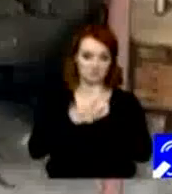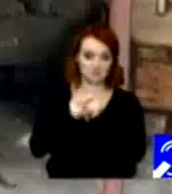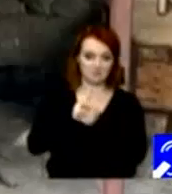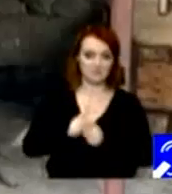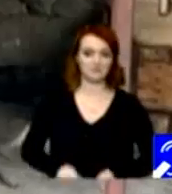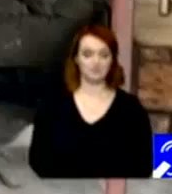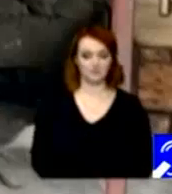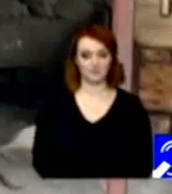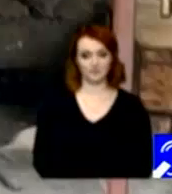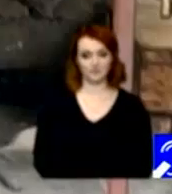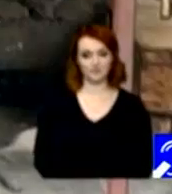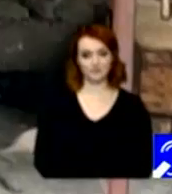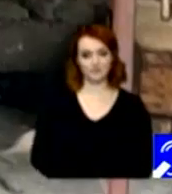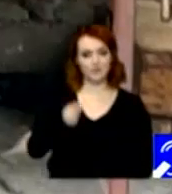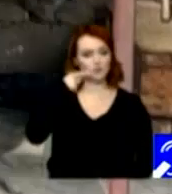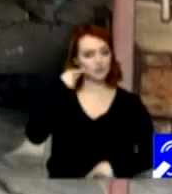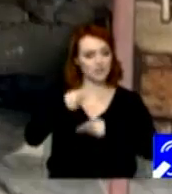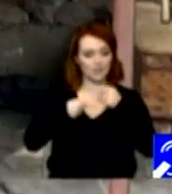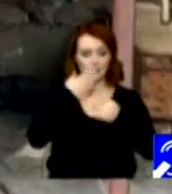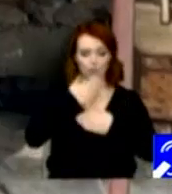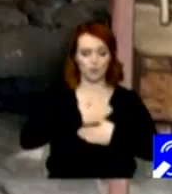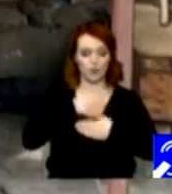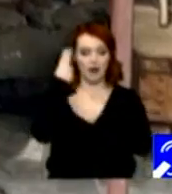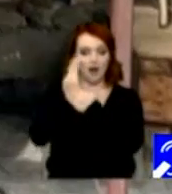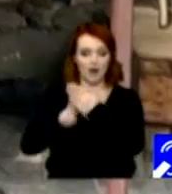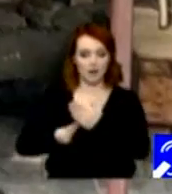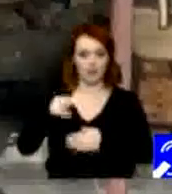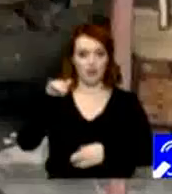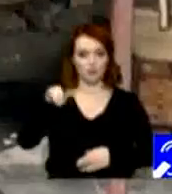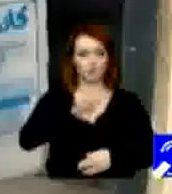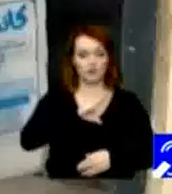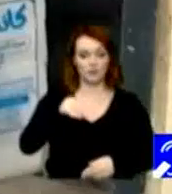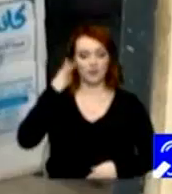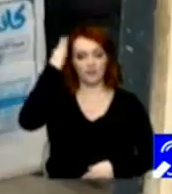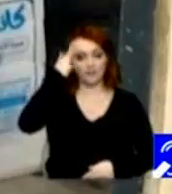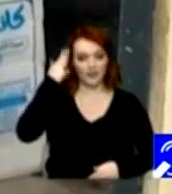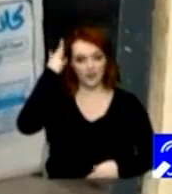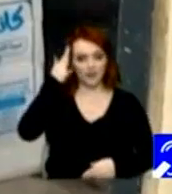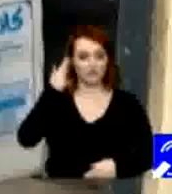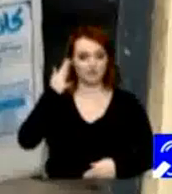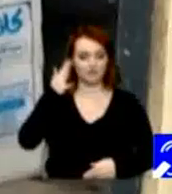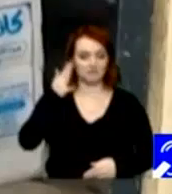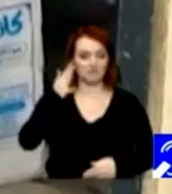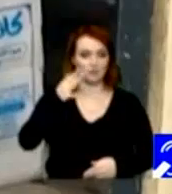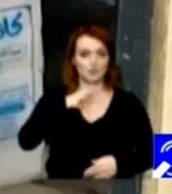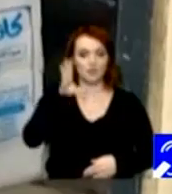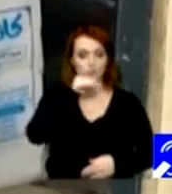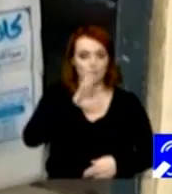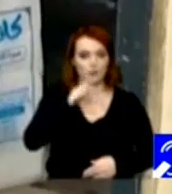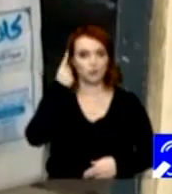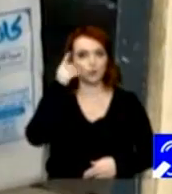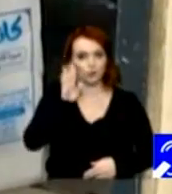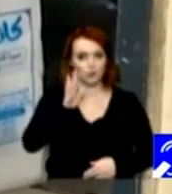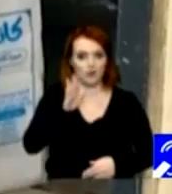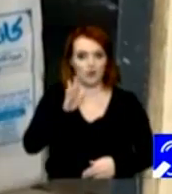Mai avem și banii Ai iubit arta din copilărie dar nu a avut niciodată timp să i se dedice complet acum micul magazin a